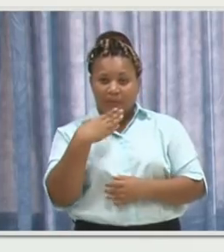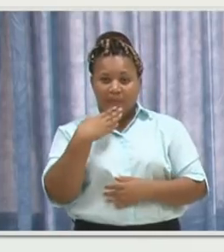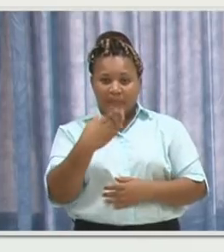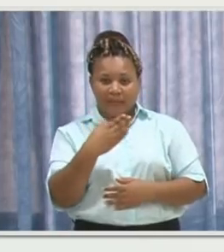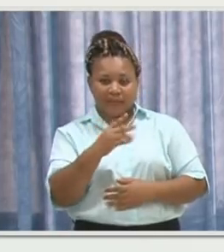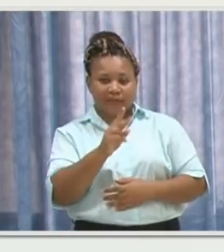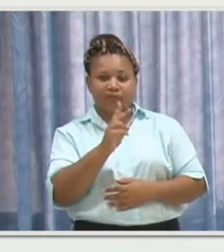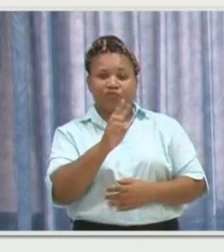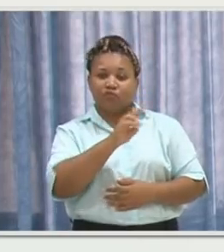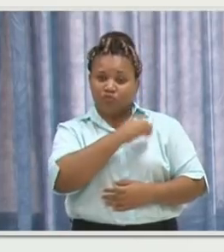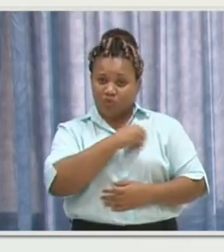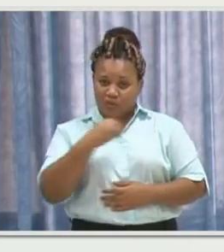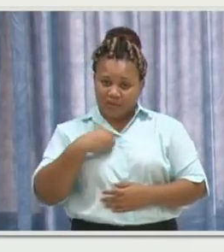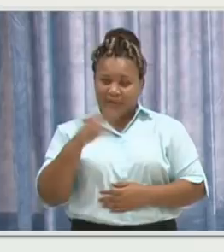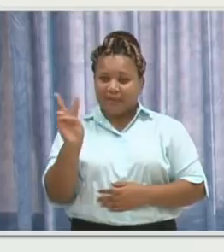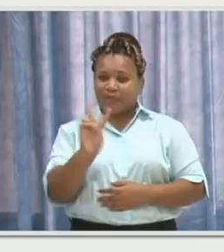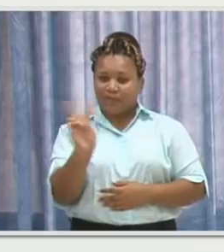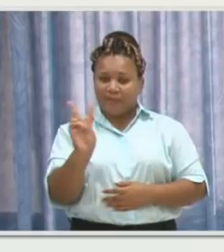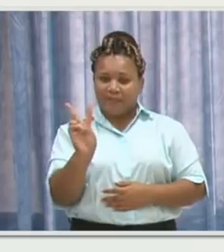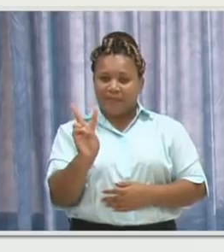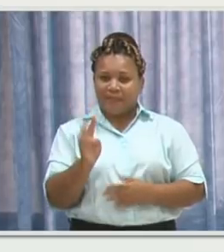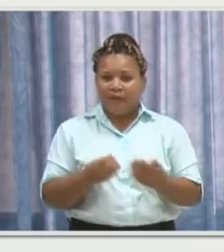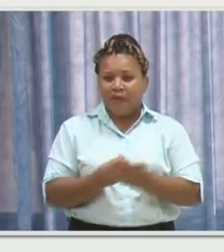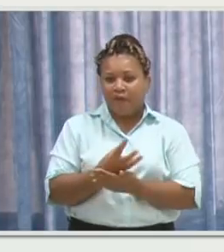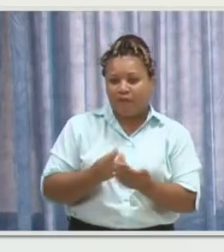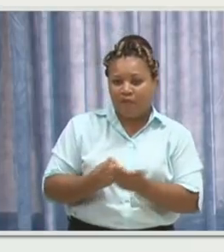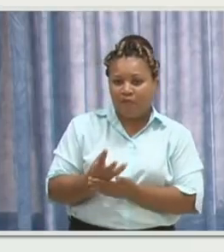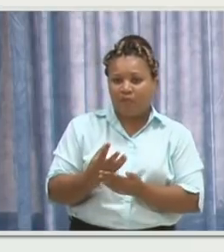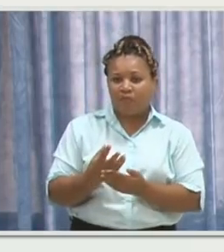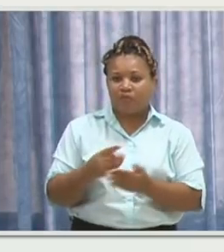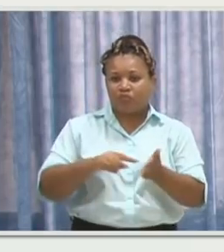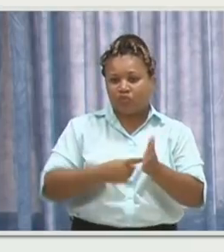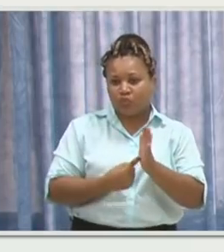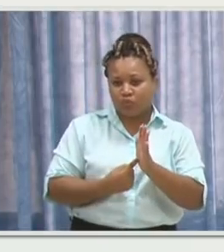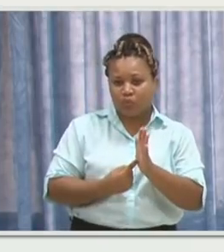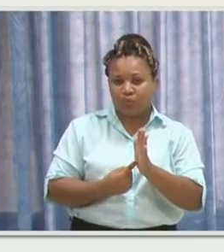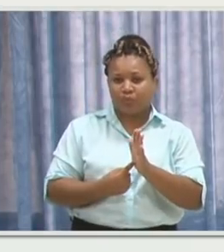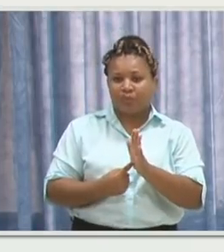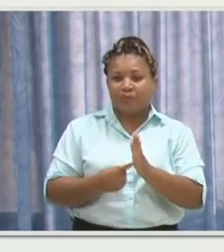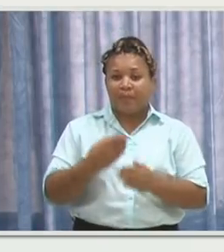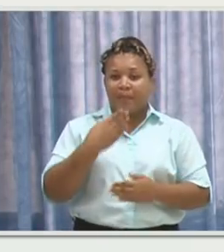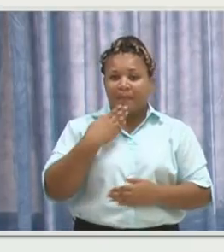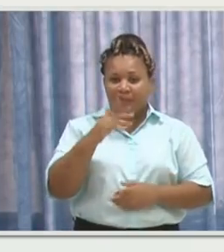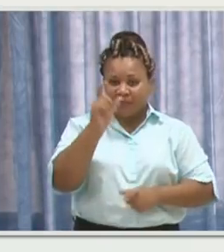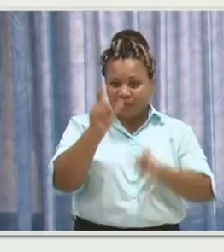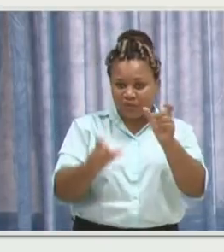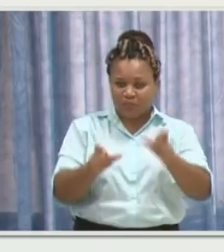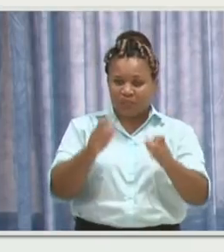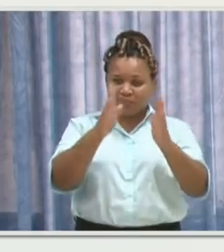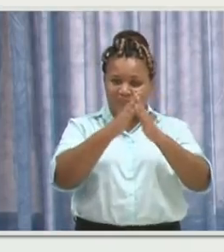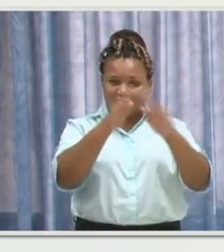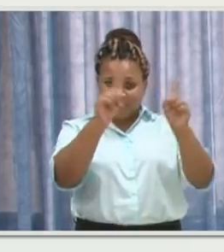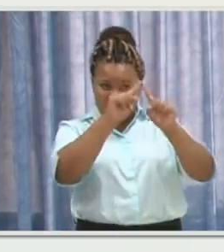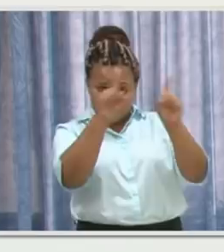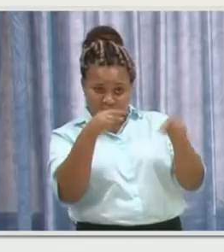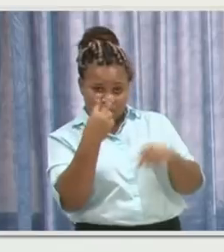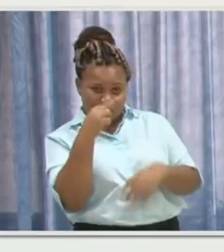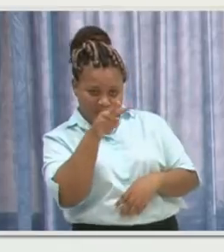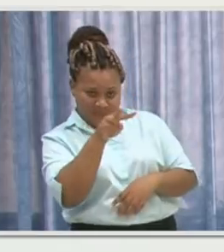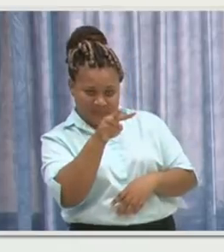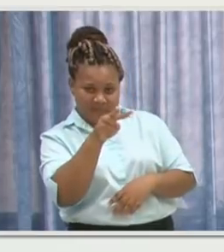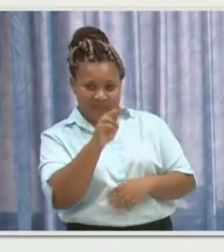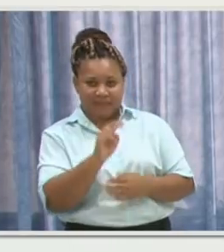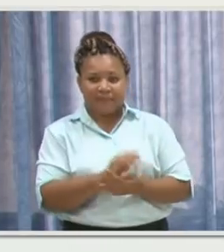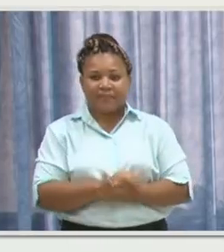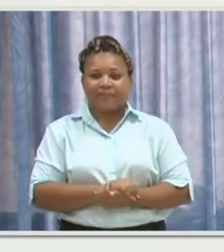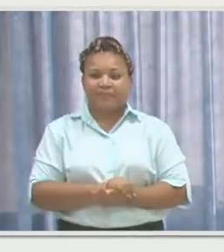mon public, qui nous suivent nous attentivement. Nous prochaine conférence la presse pour faire mardi le 5 mai, excepté s'il n'y a aucun nouveau